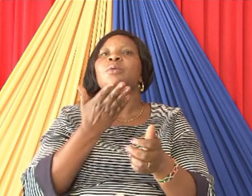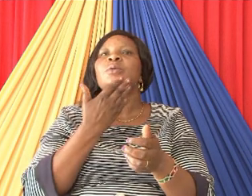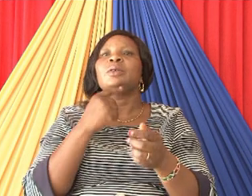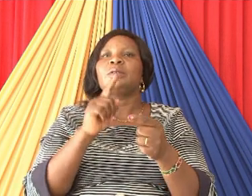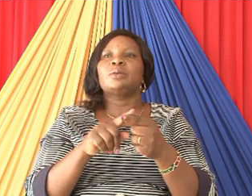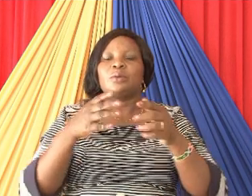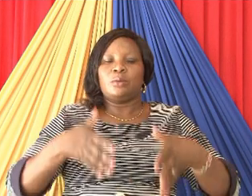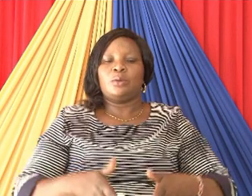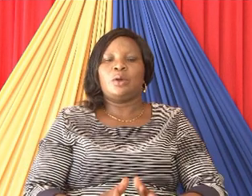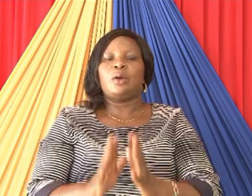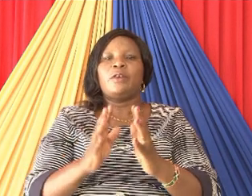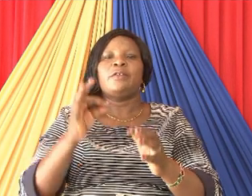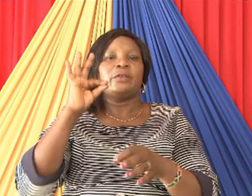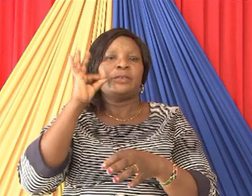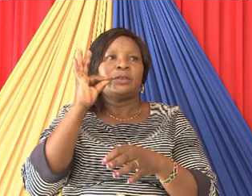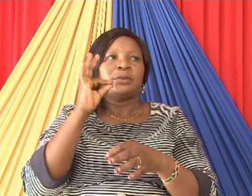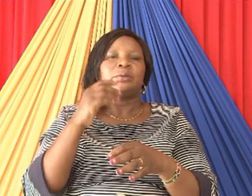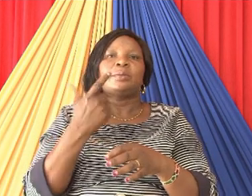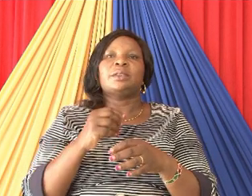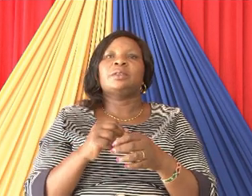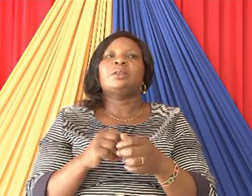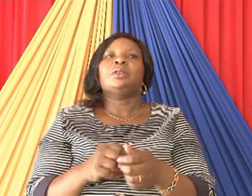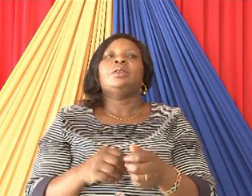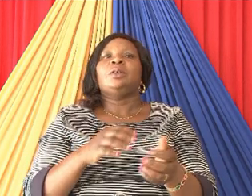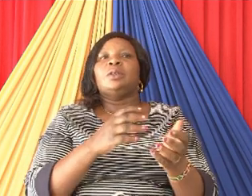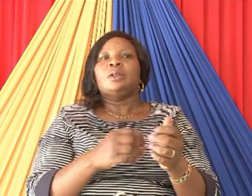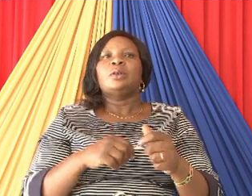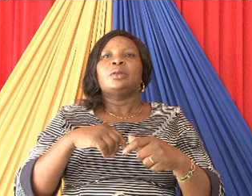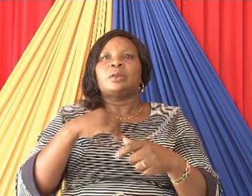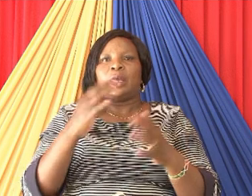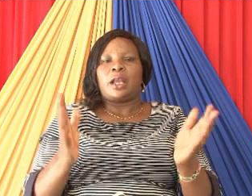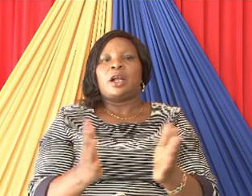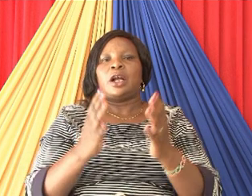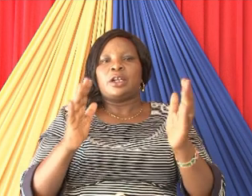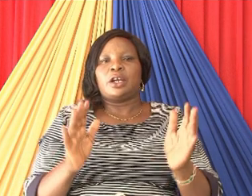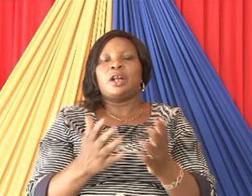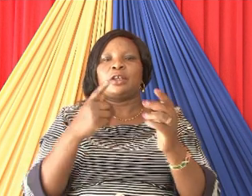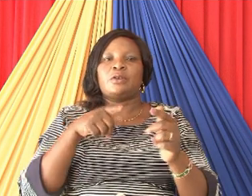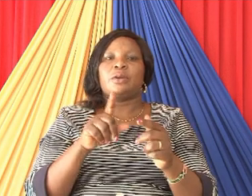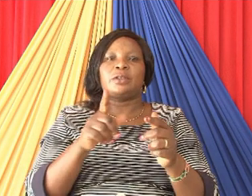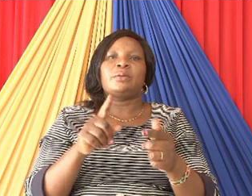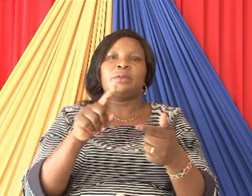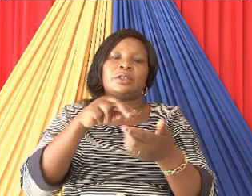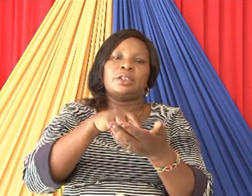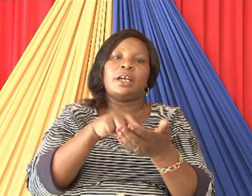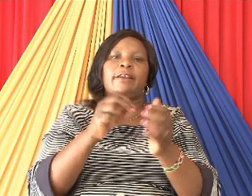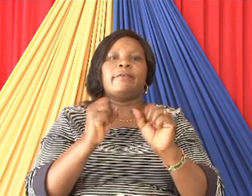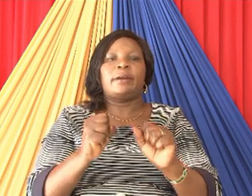wanajikaza, ambao wanapitia katika ugumu, lakini wanasimama vizuri na neno la Mungu.